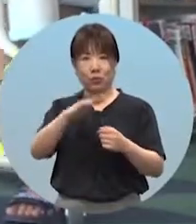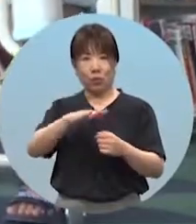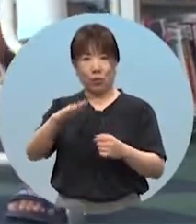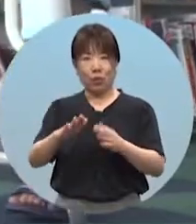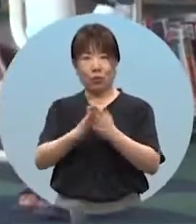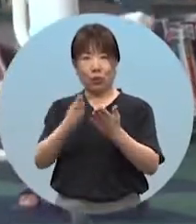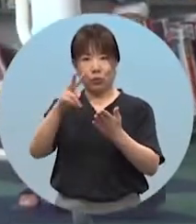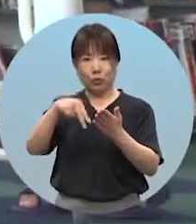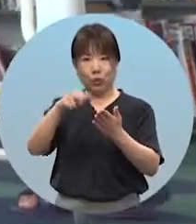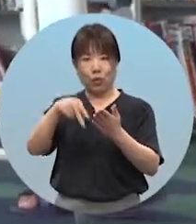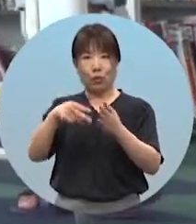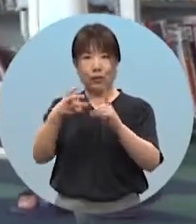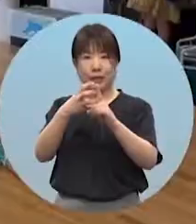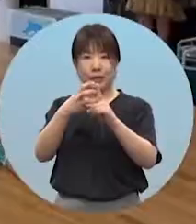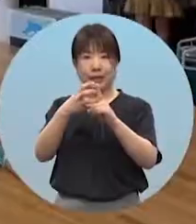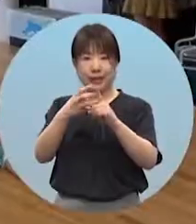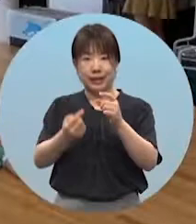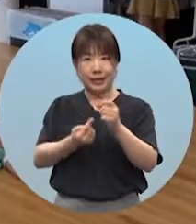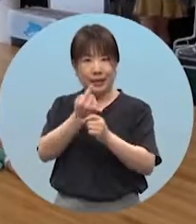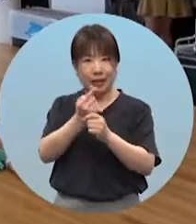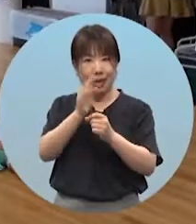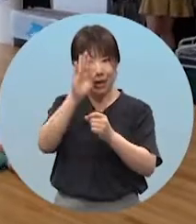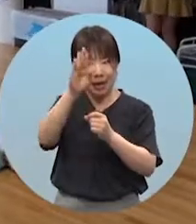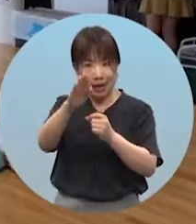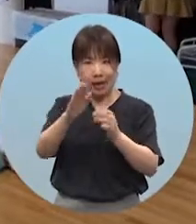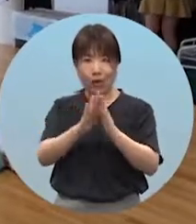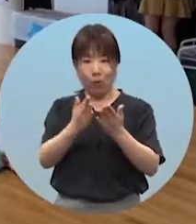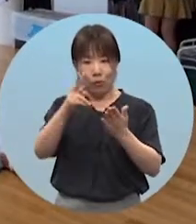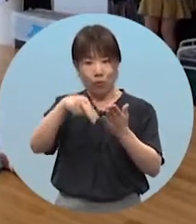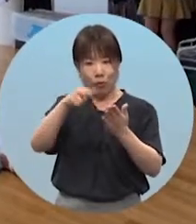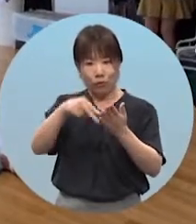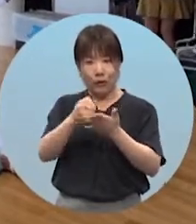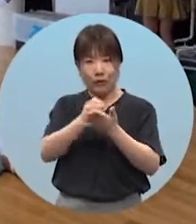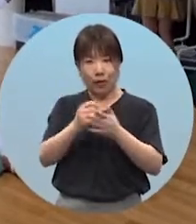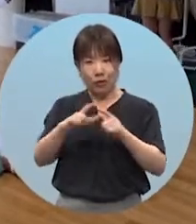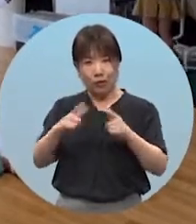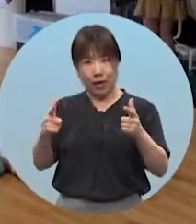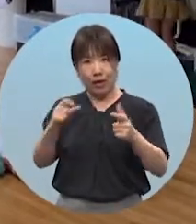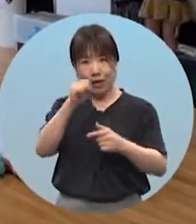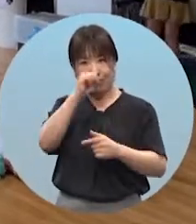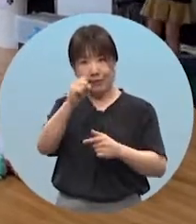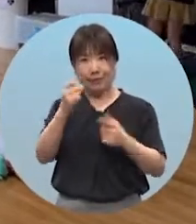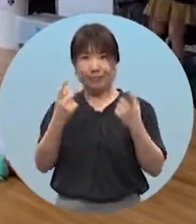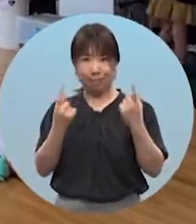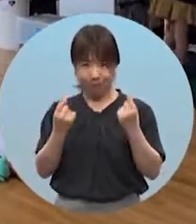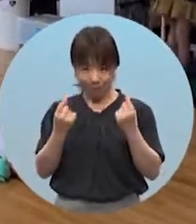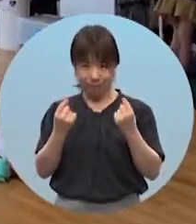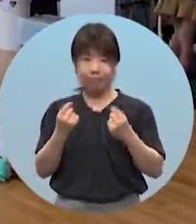読書の日が人生を豊かにする本と出会うきっかけになるといいですね。